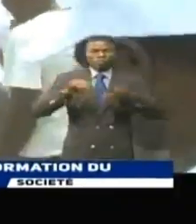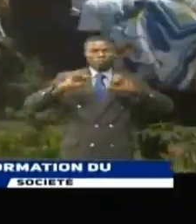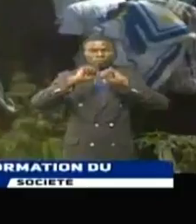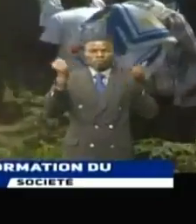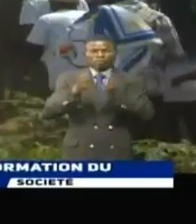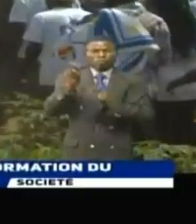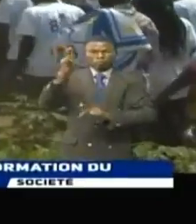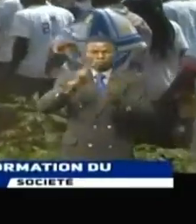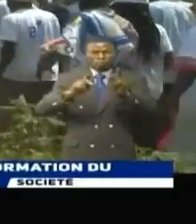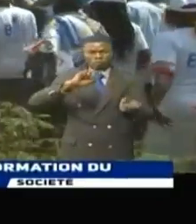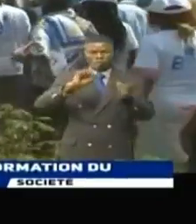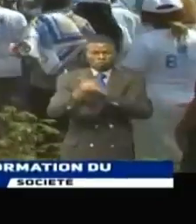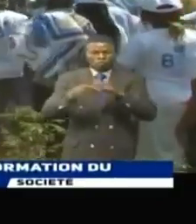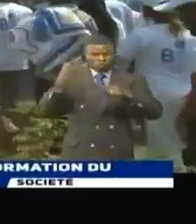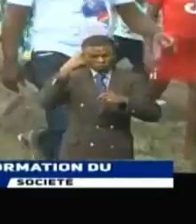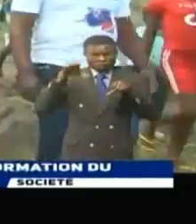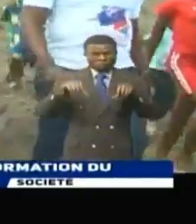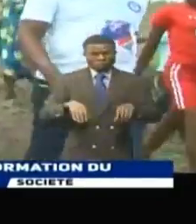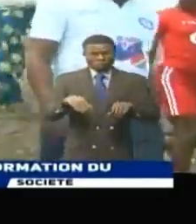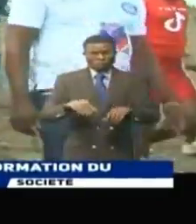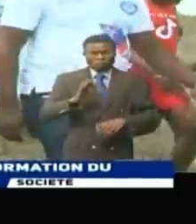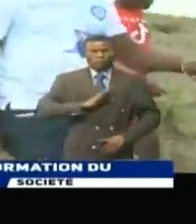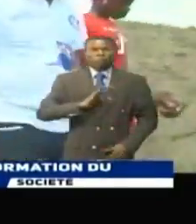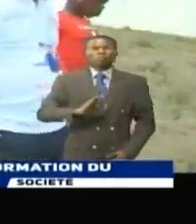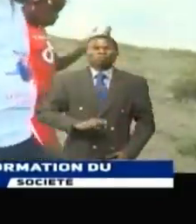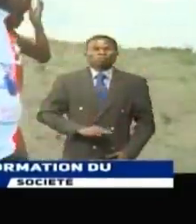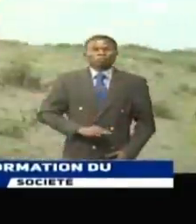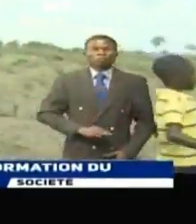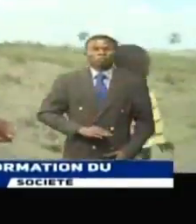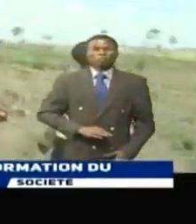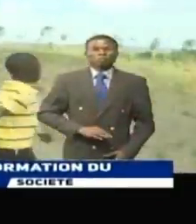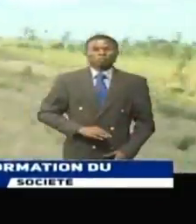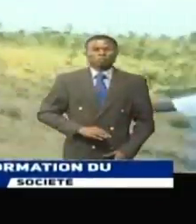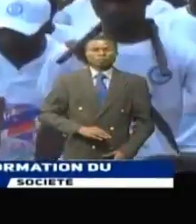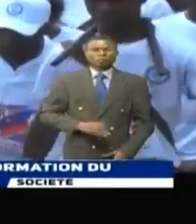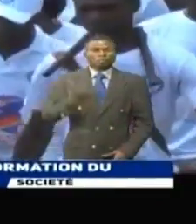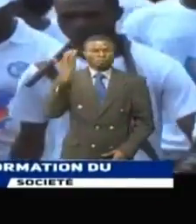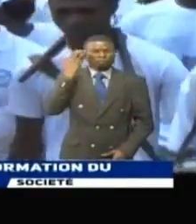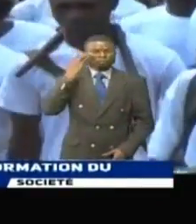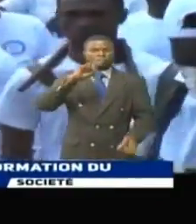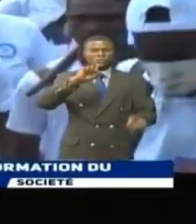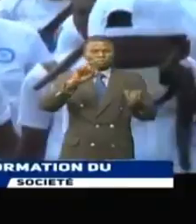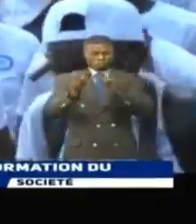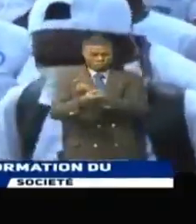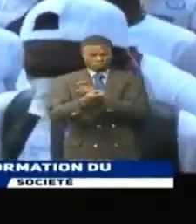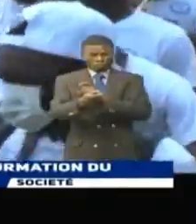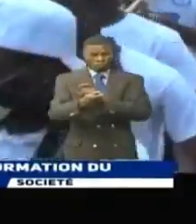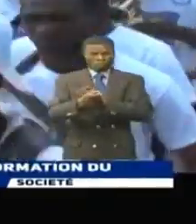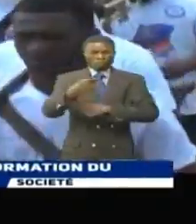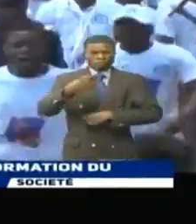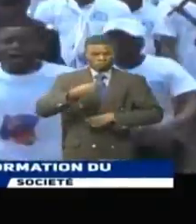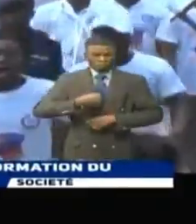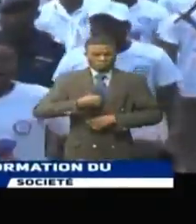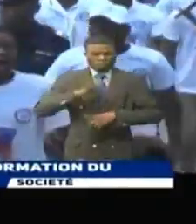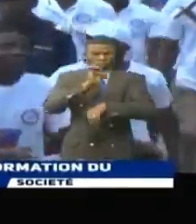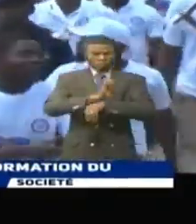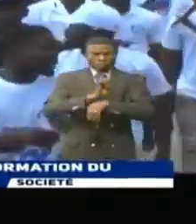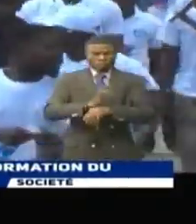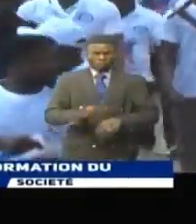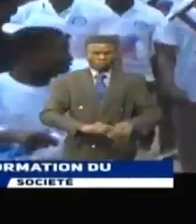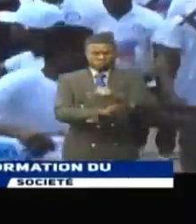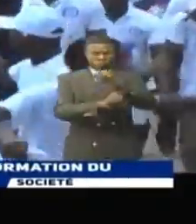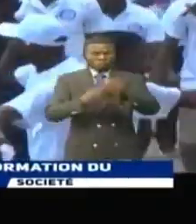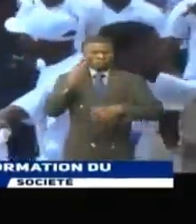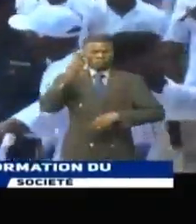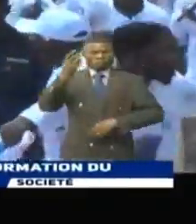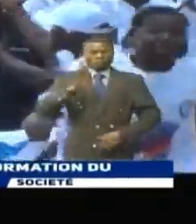citoyenne Mbongwana ya Congo. Félix-Antoine Tshisekedi Tshilombo, le père de la transformation, je suis le fils qui porte la vision du